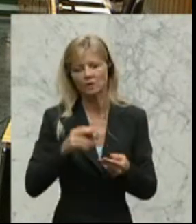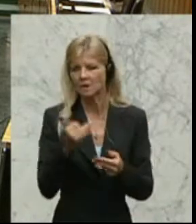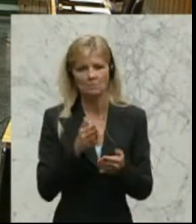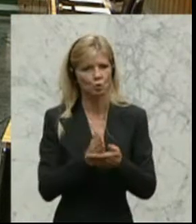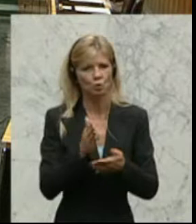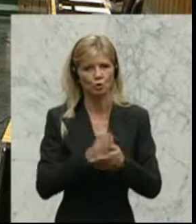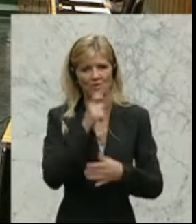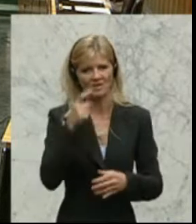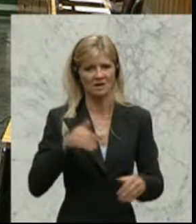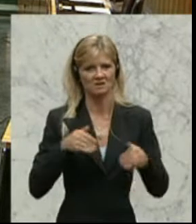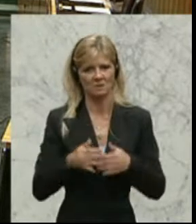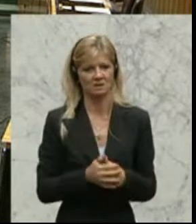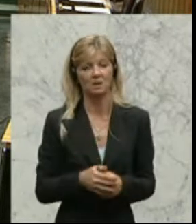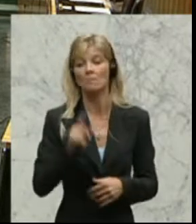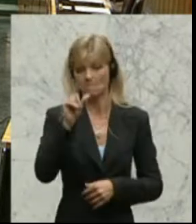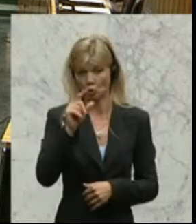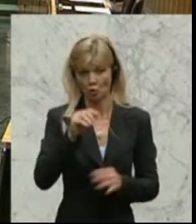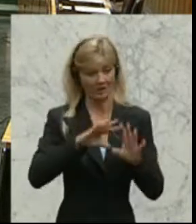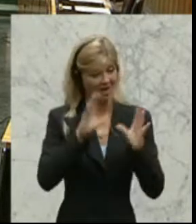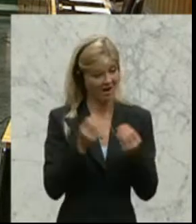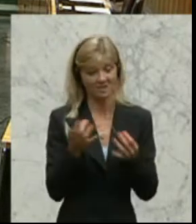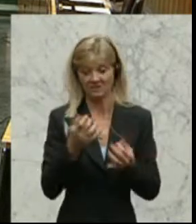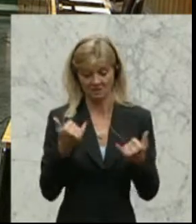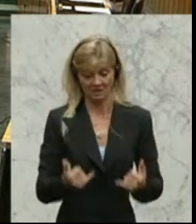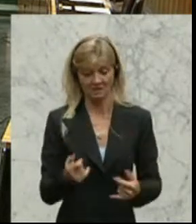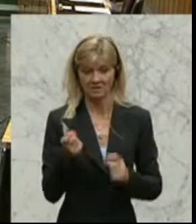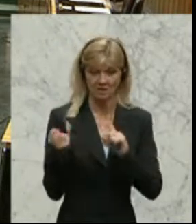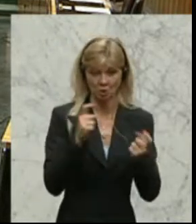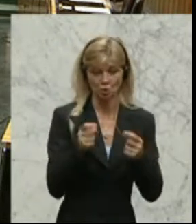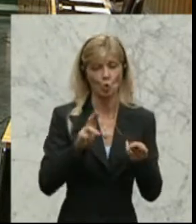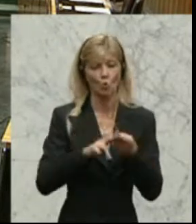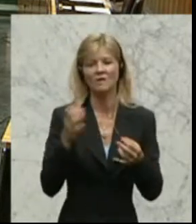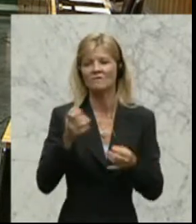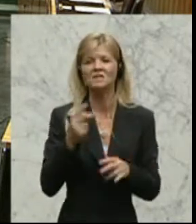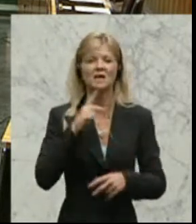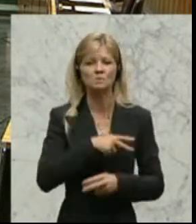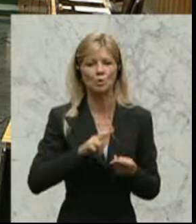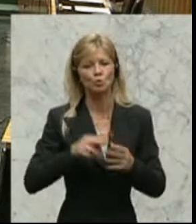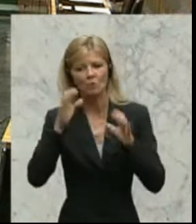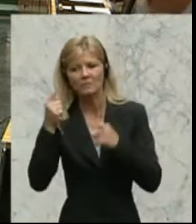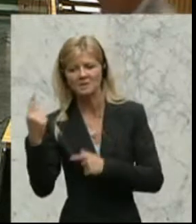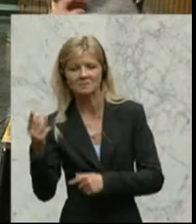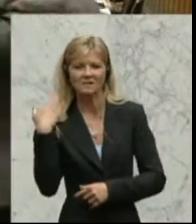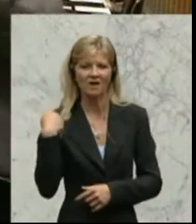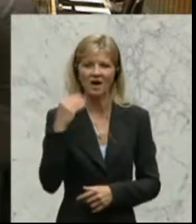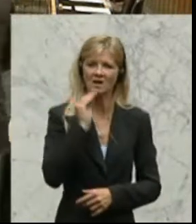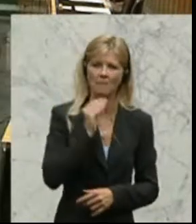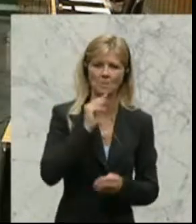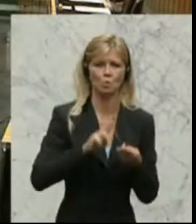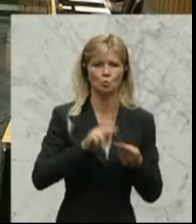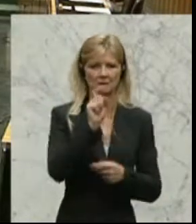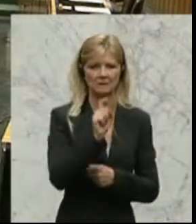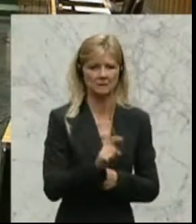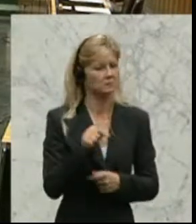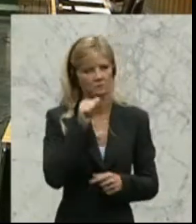was auch Sie von SPÖ und ÖVP bejammert haben und kritisiert haben, ist kein Zufallsprodukt.